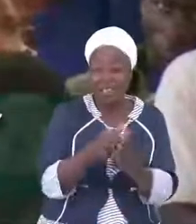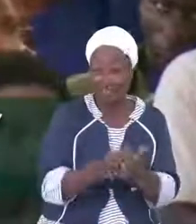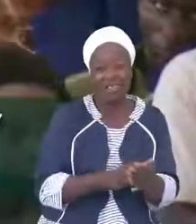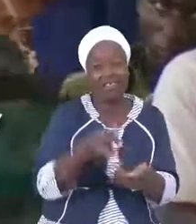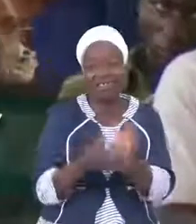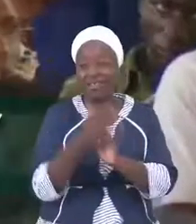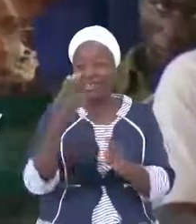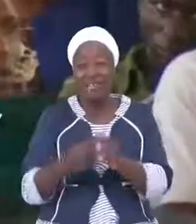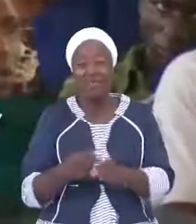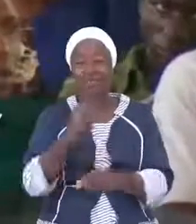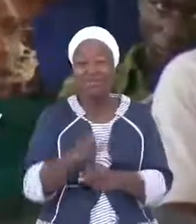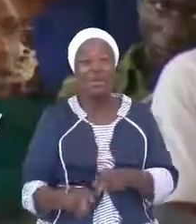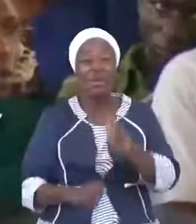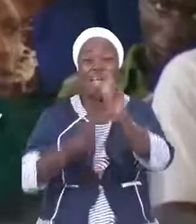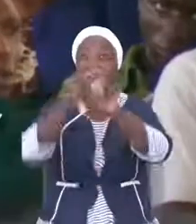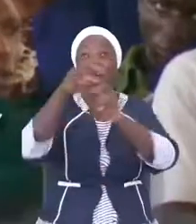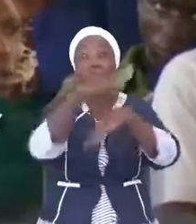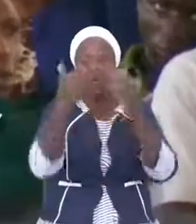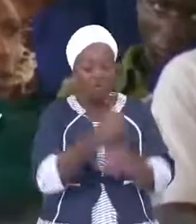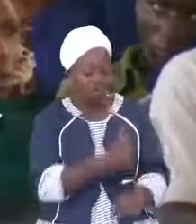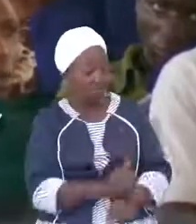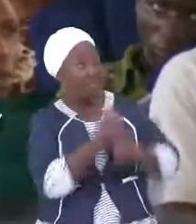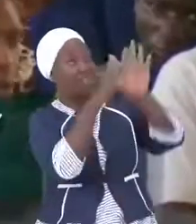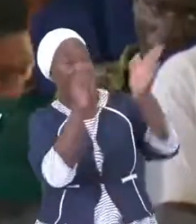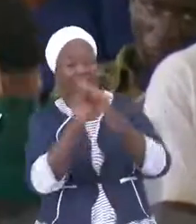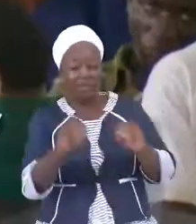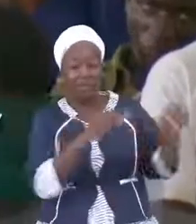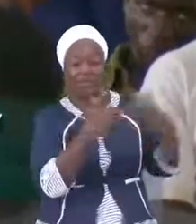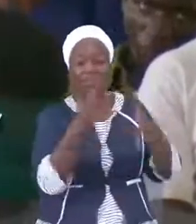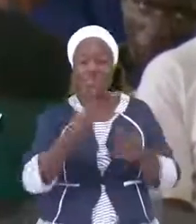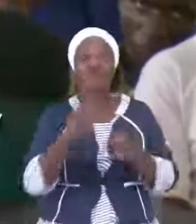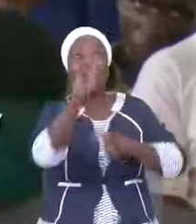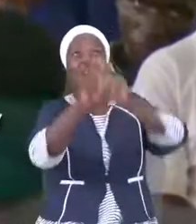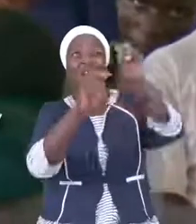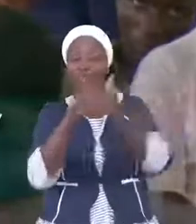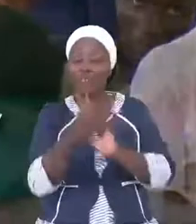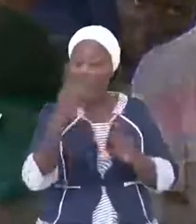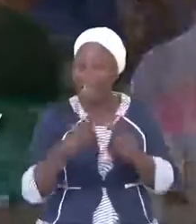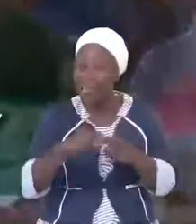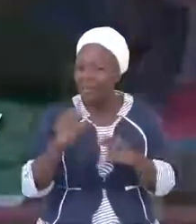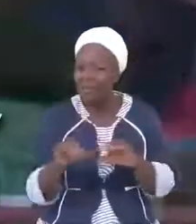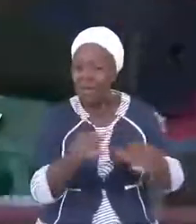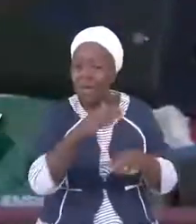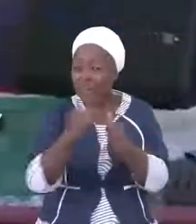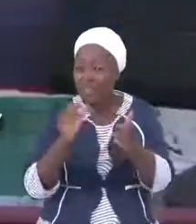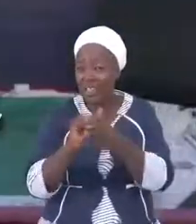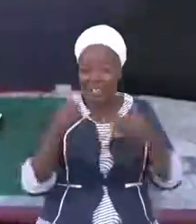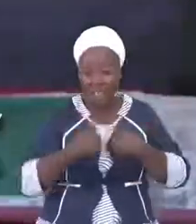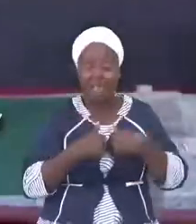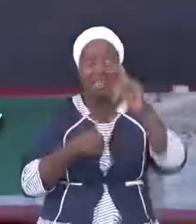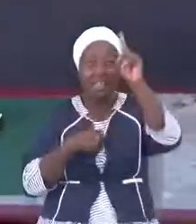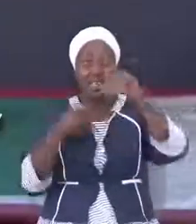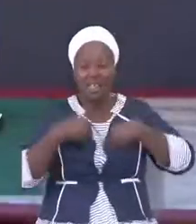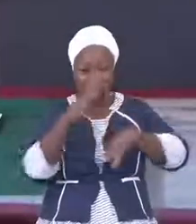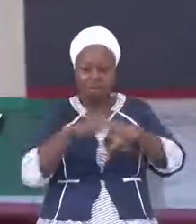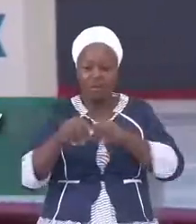dans la carrière ouverte devant vous. Vous allez gravir toute montagne et vous allez tout faire. Et tout ce que le